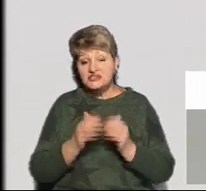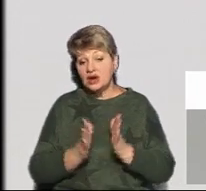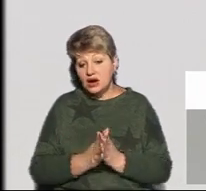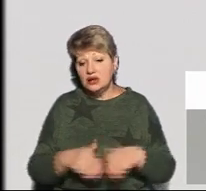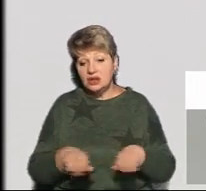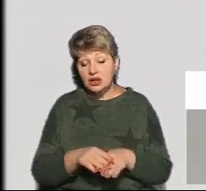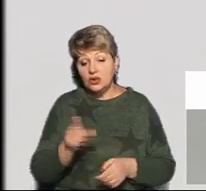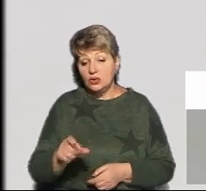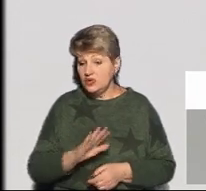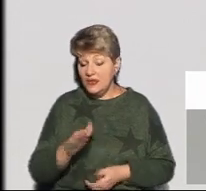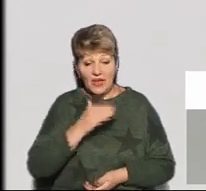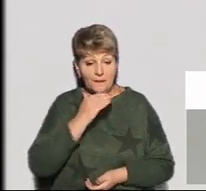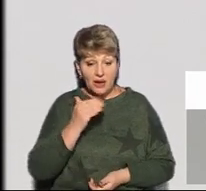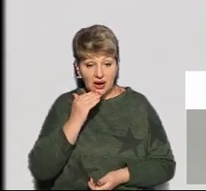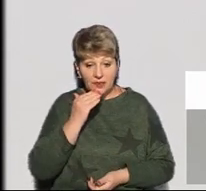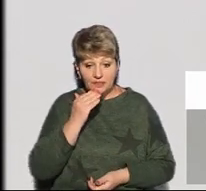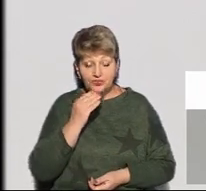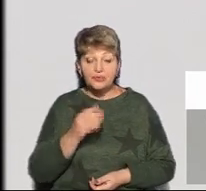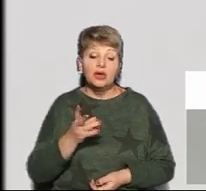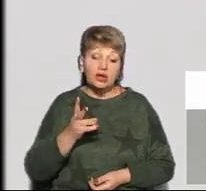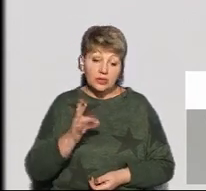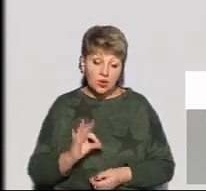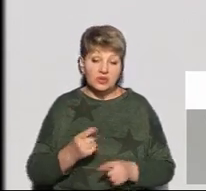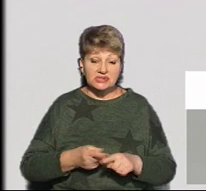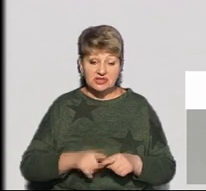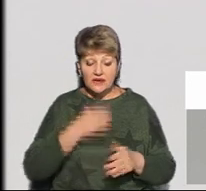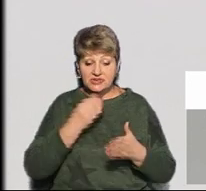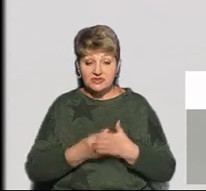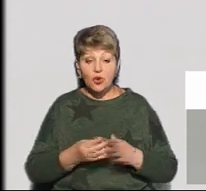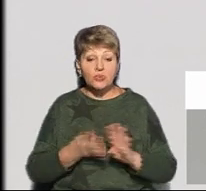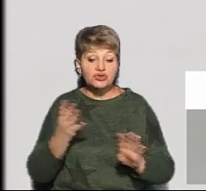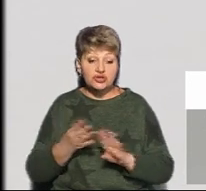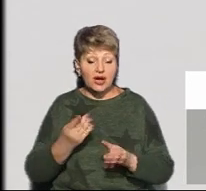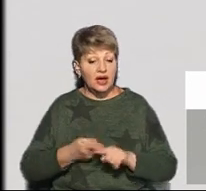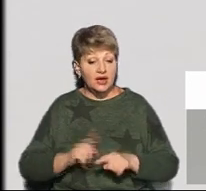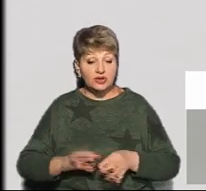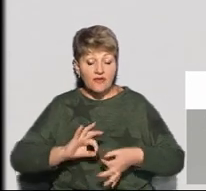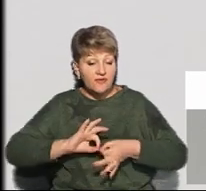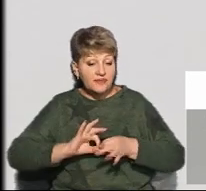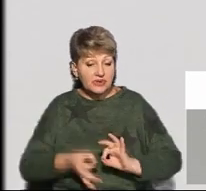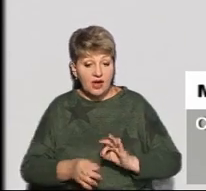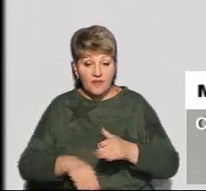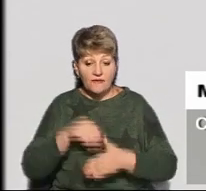дуже небагато. Тому, але це, в свою чергу, нам породила неймовірну складність виборчих